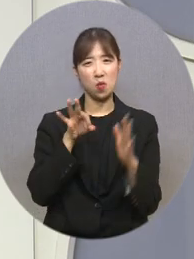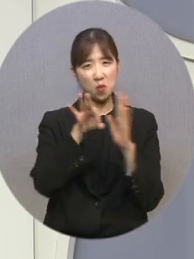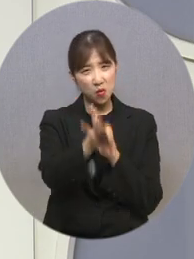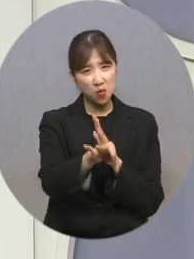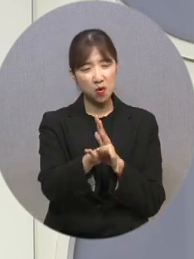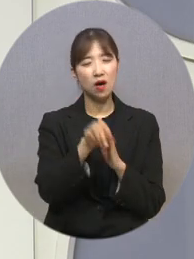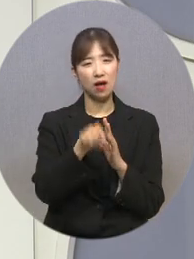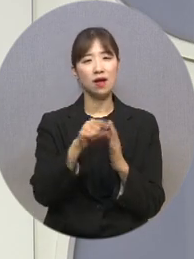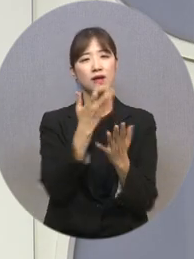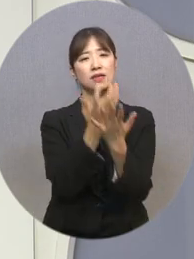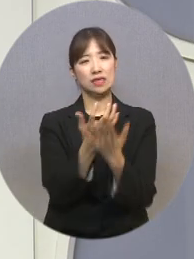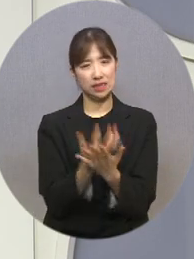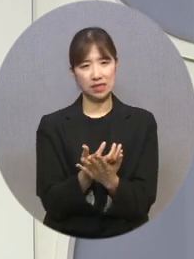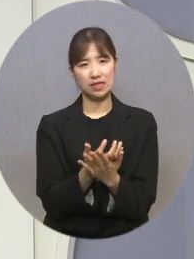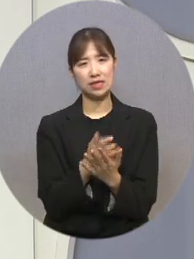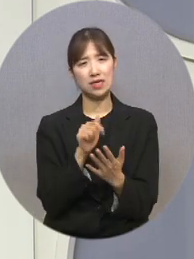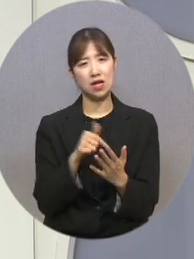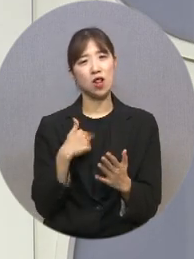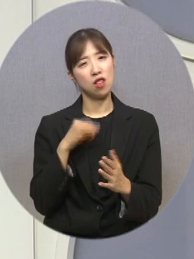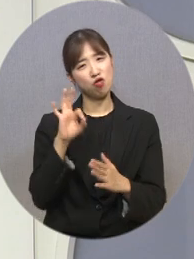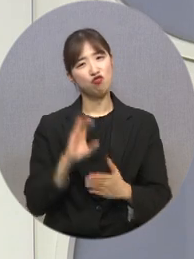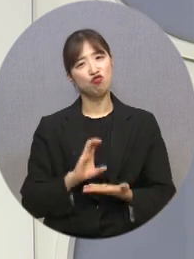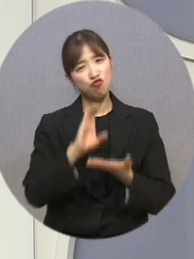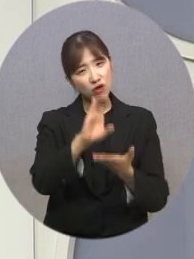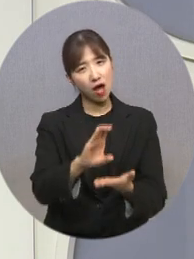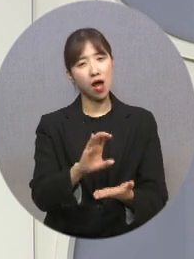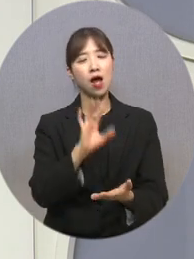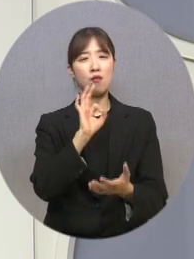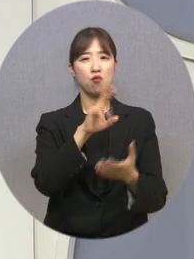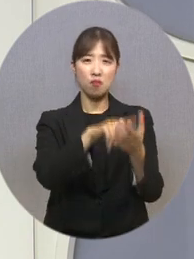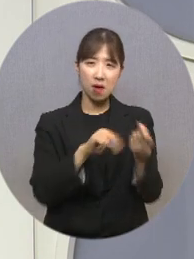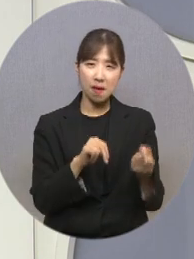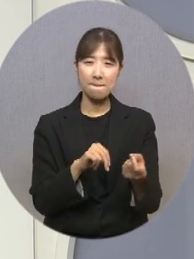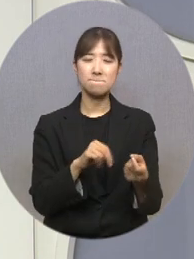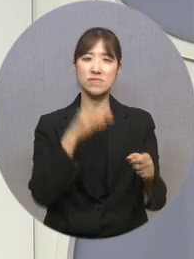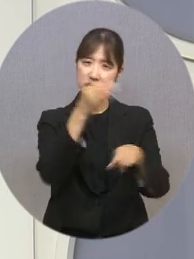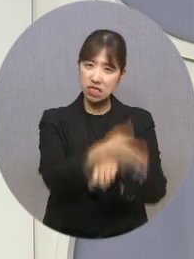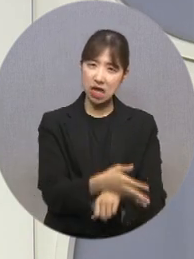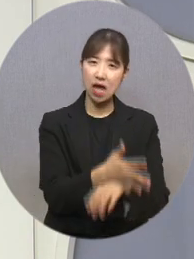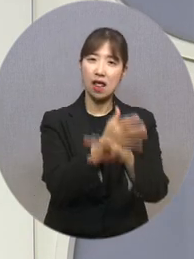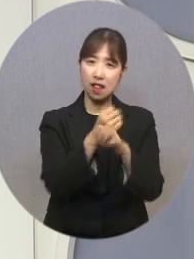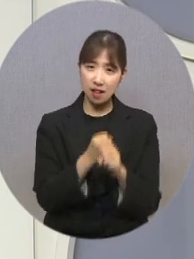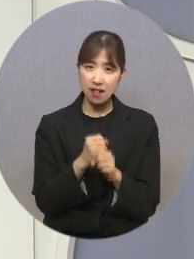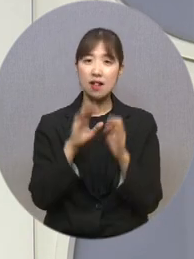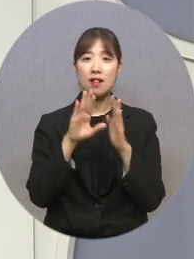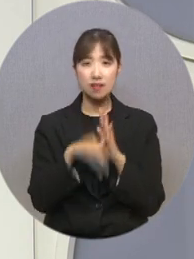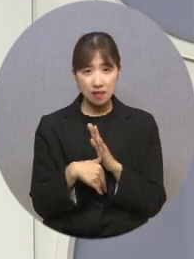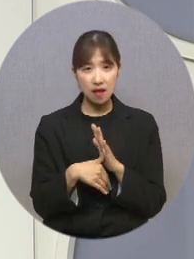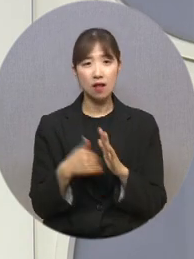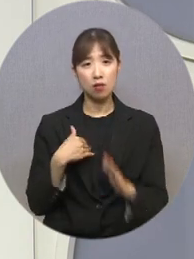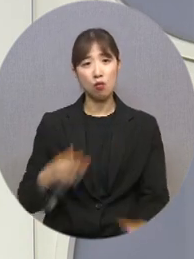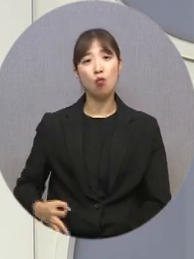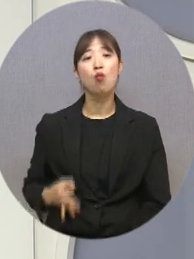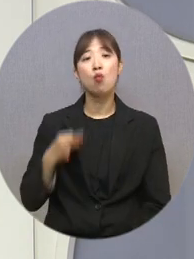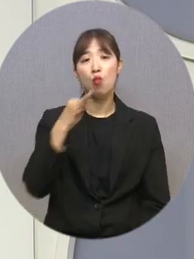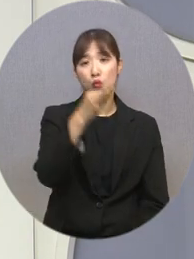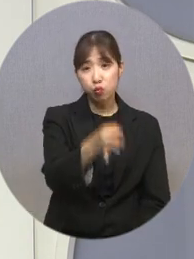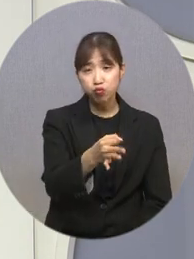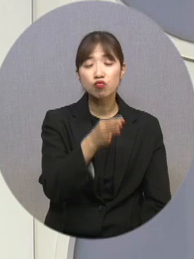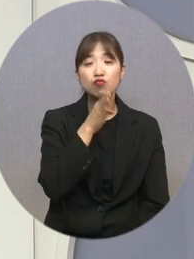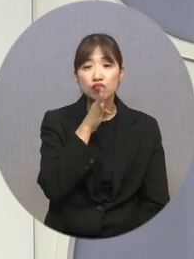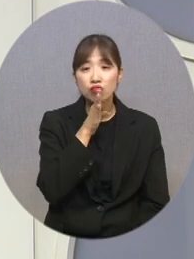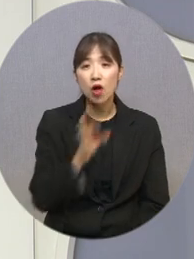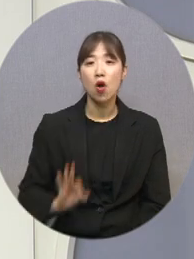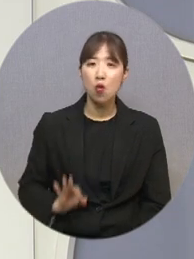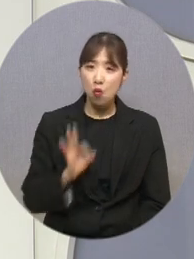차용증이라든지 계약서에도 내가 왜 이 투자 계약이나 매매 계약이나 무슨 계약을 하면서 상대방한테 돈을 주지 않습니까? 뭐